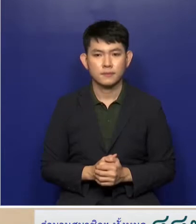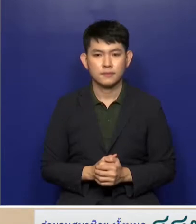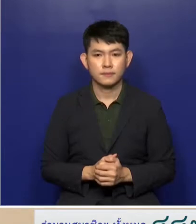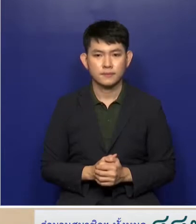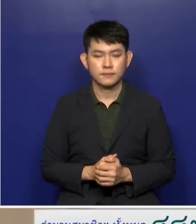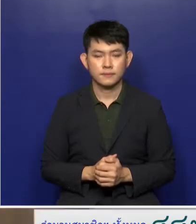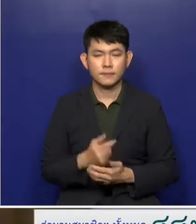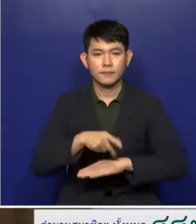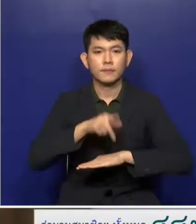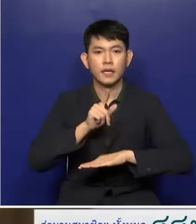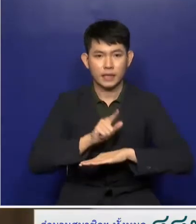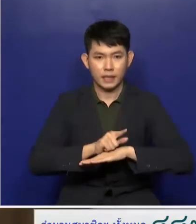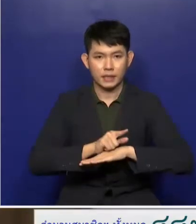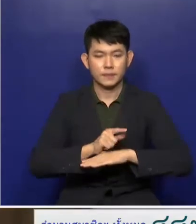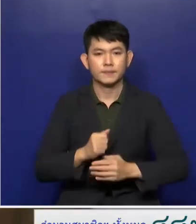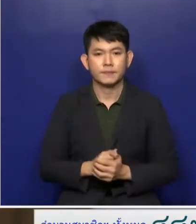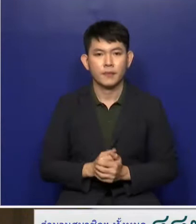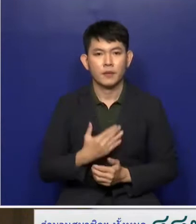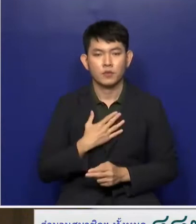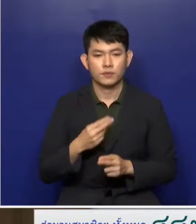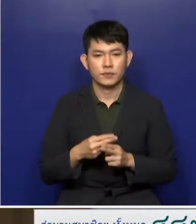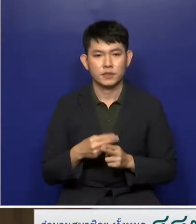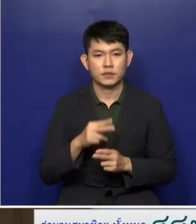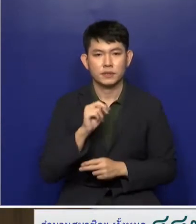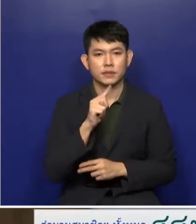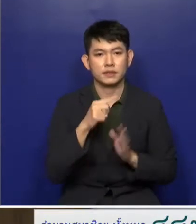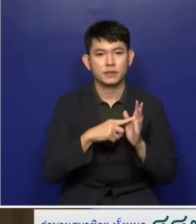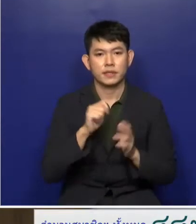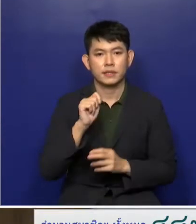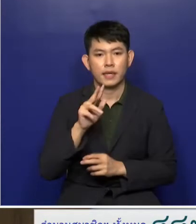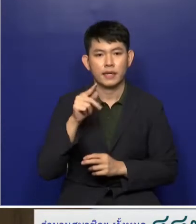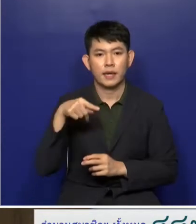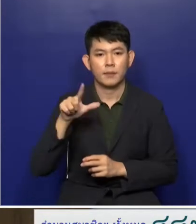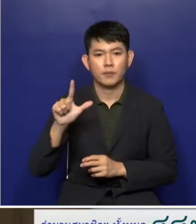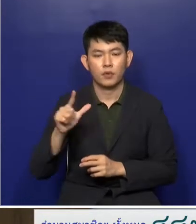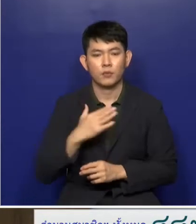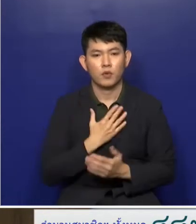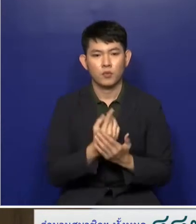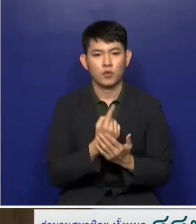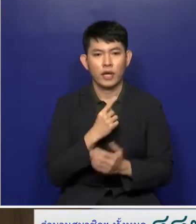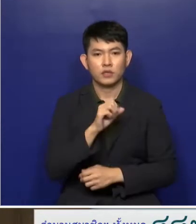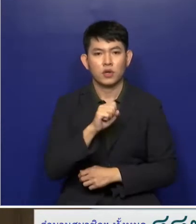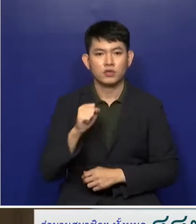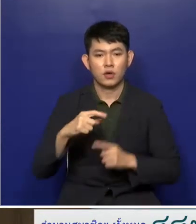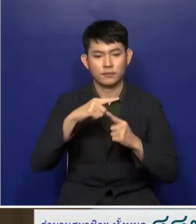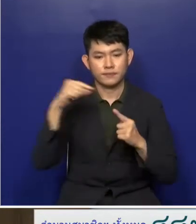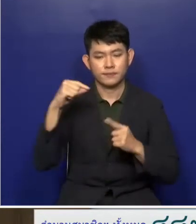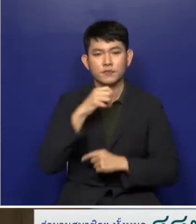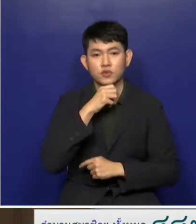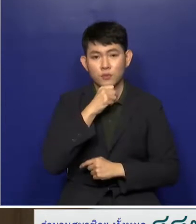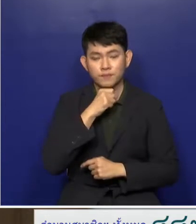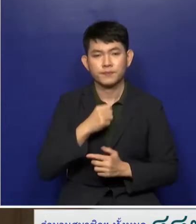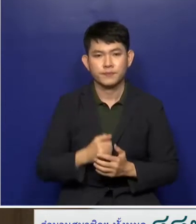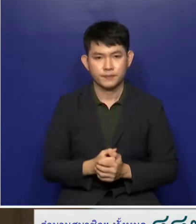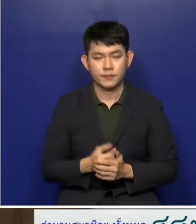กราบเรียนท่านประธานที่เคารพครับผมนายณัฐพลสืบศักดิ์วงศ์ผู้แทนราษฎรจากบัญชีรายชื่อพรรคก้าวไกลครับท่านประธานครับ